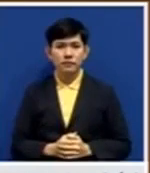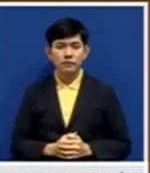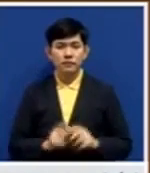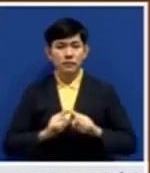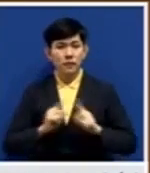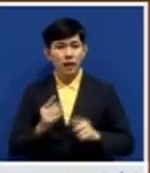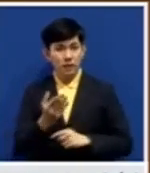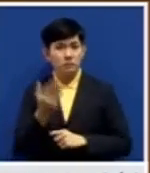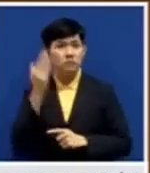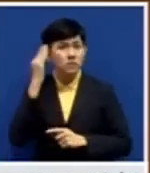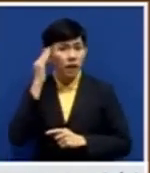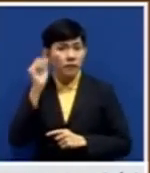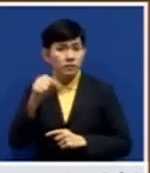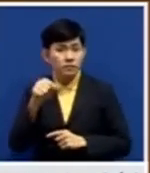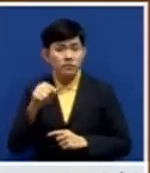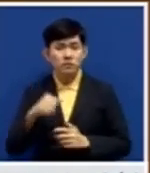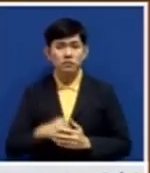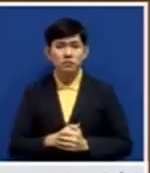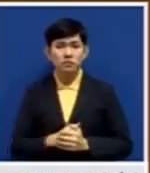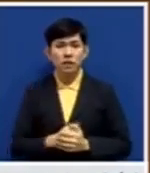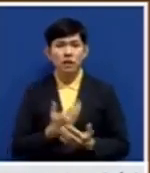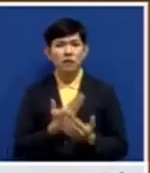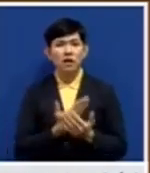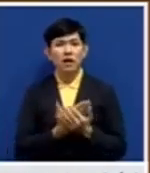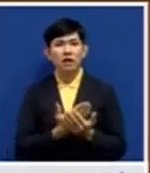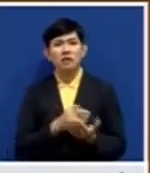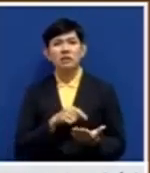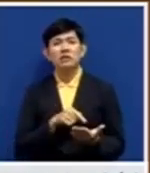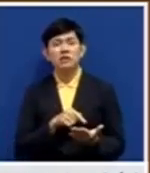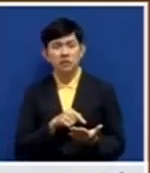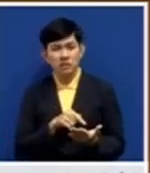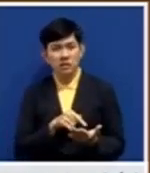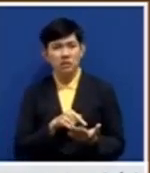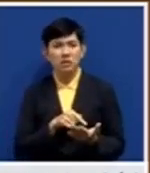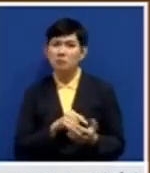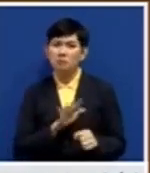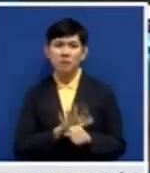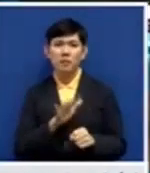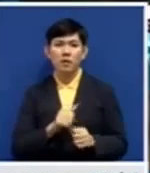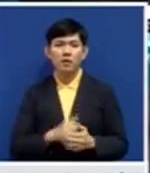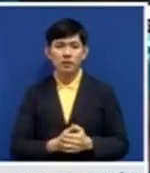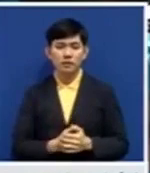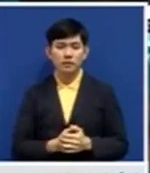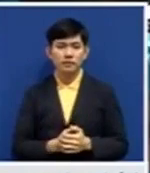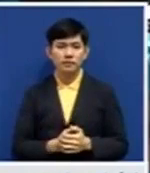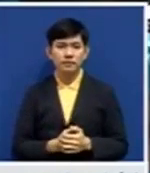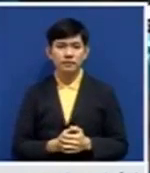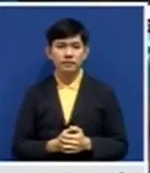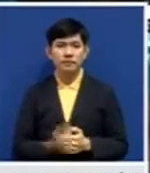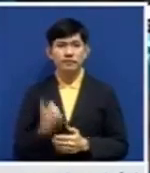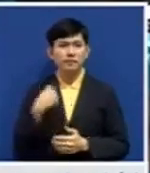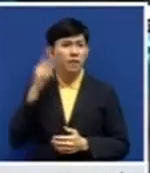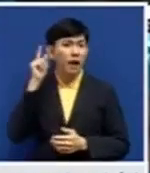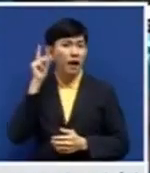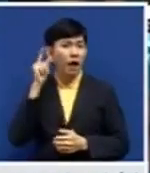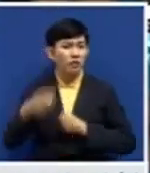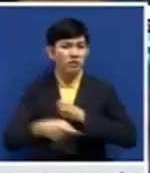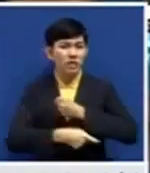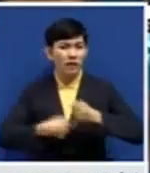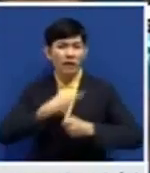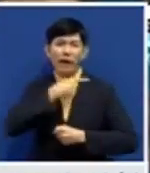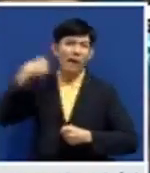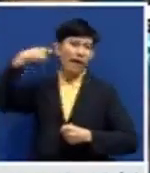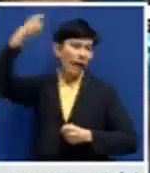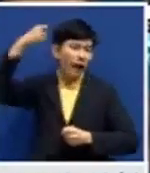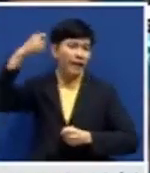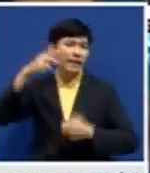แต่ท่านก็ทราบราคาแค่นั้นเนี่ยมันไม่เพียงพอที่มีข่าวชาวนาฆ่าตัวตายที่นคร